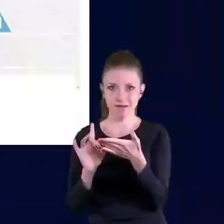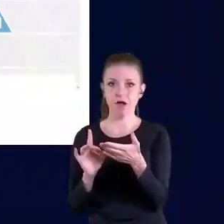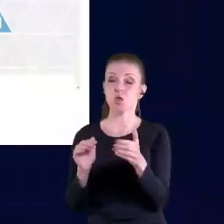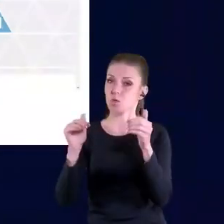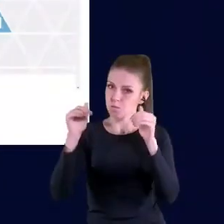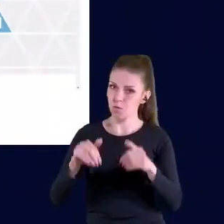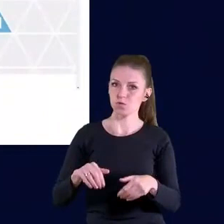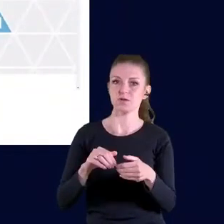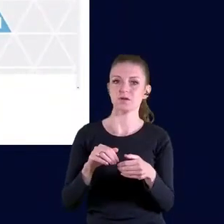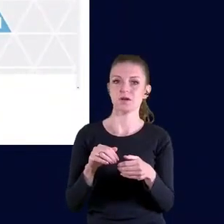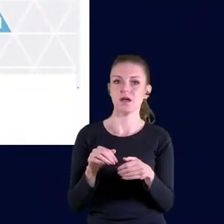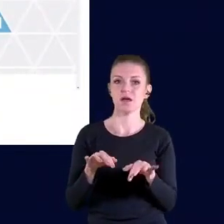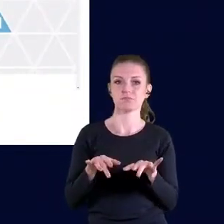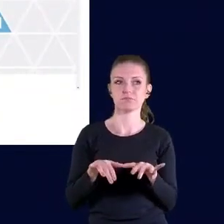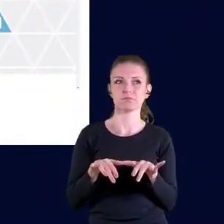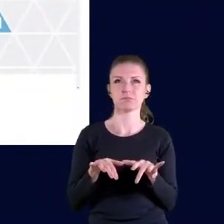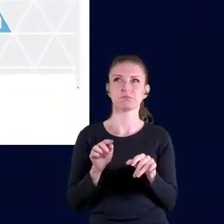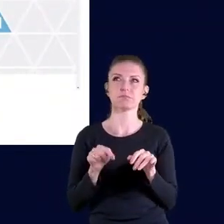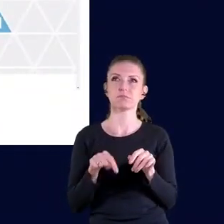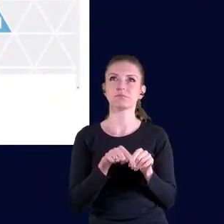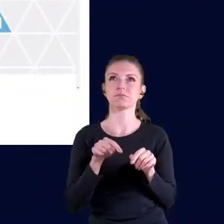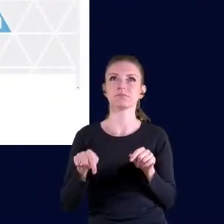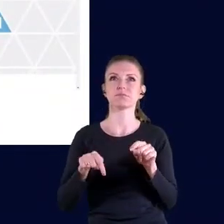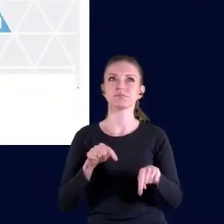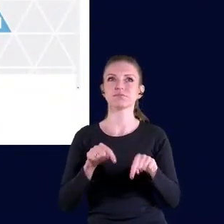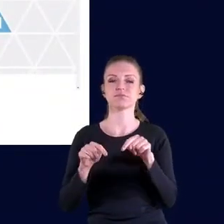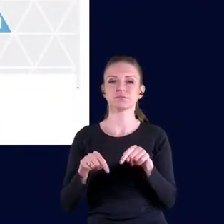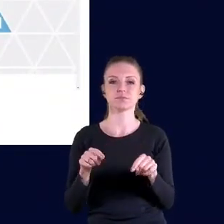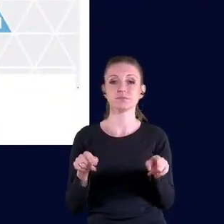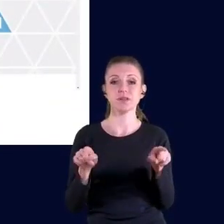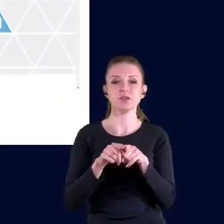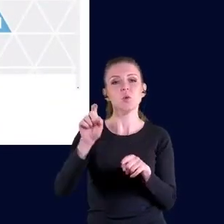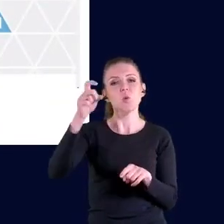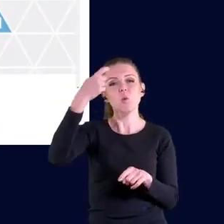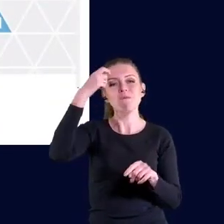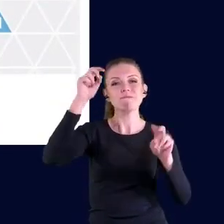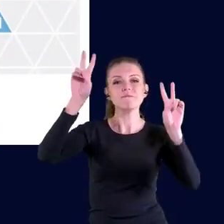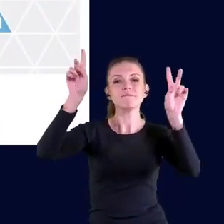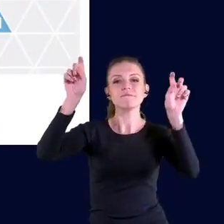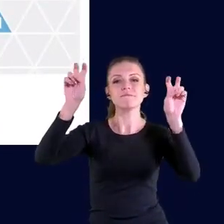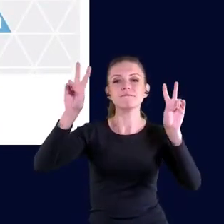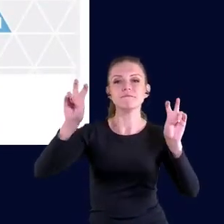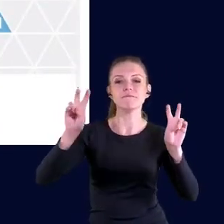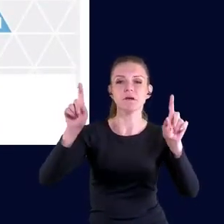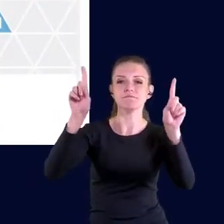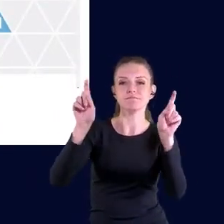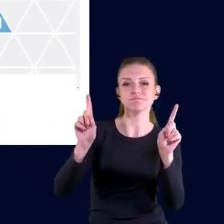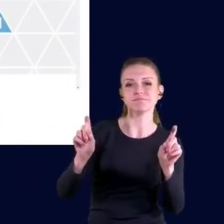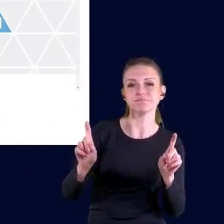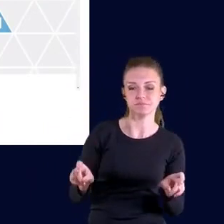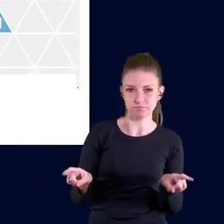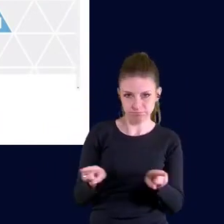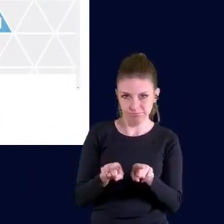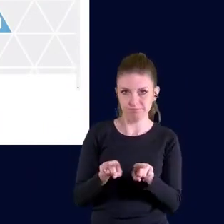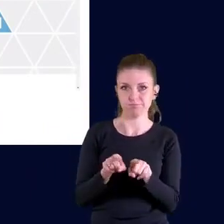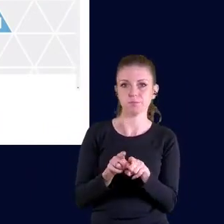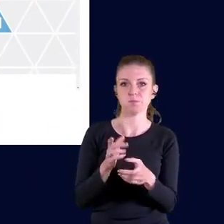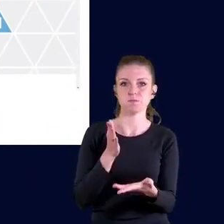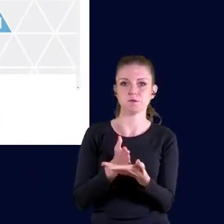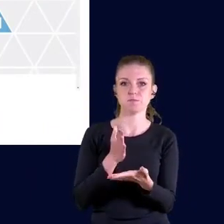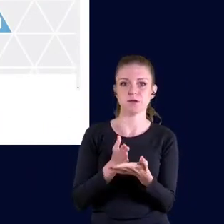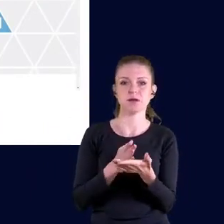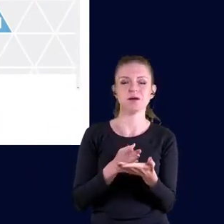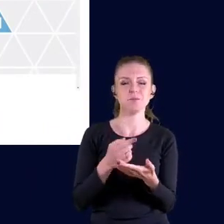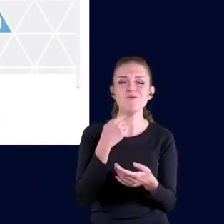poziom z poziomu klawiatury samej klawiatury są nagłówki które usprawniają poruszanie się po tym dokumencie